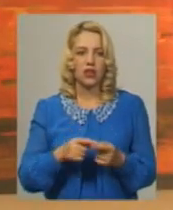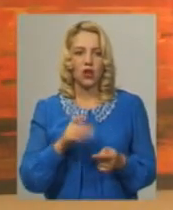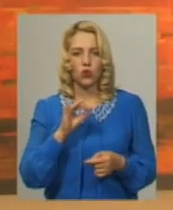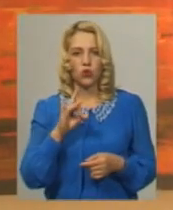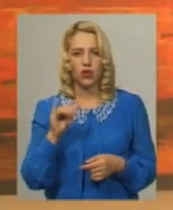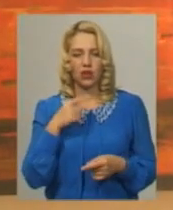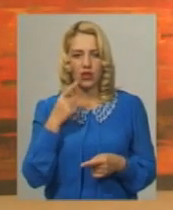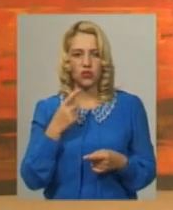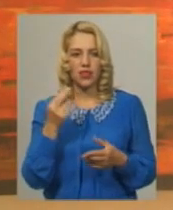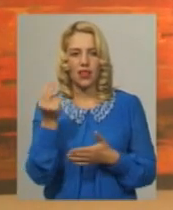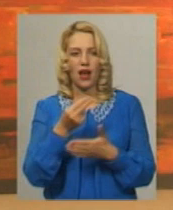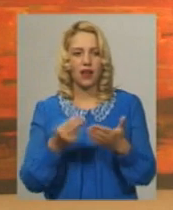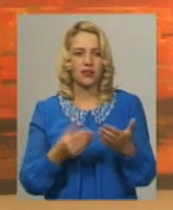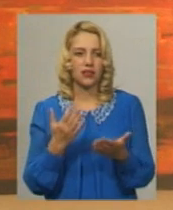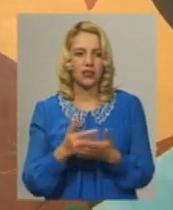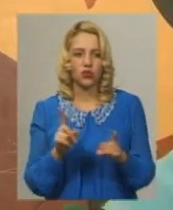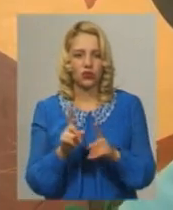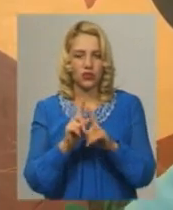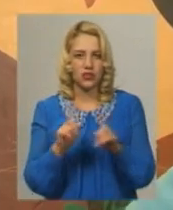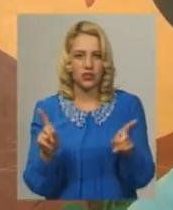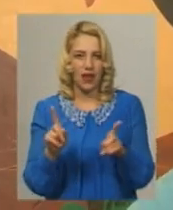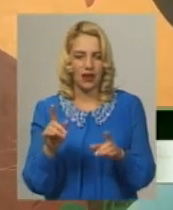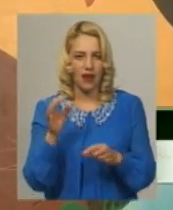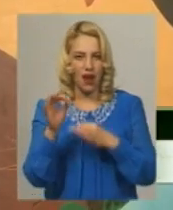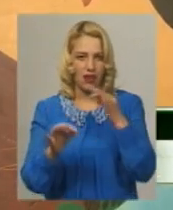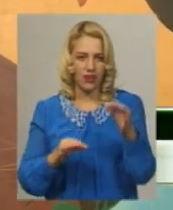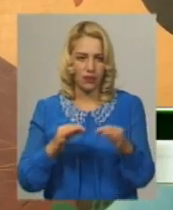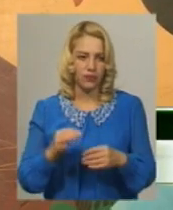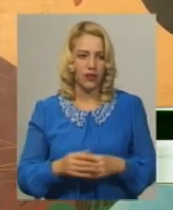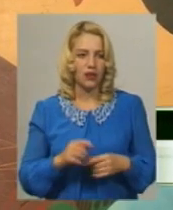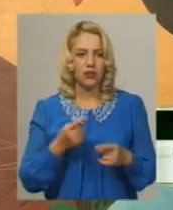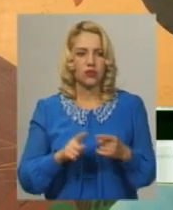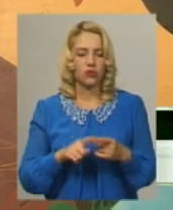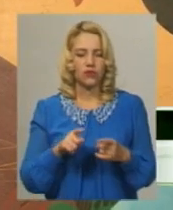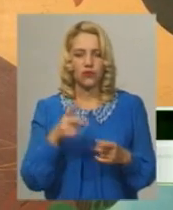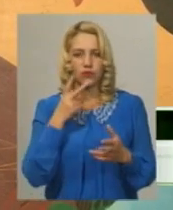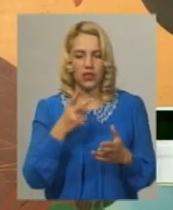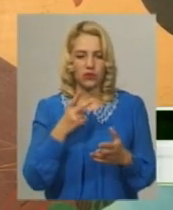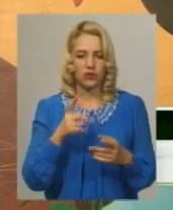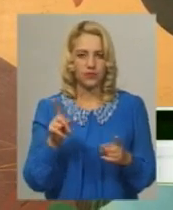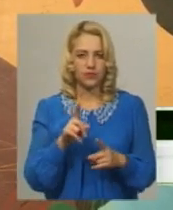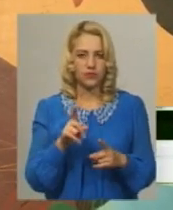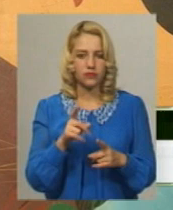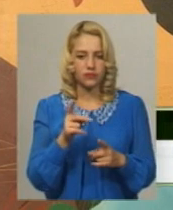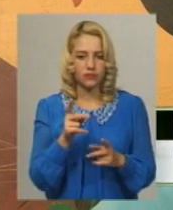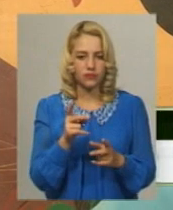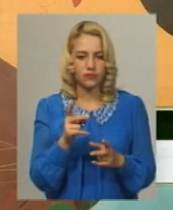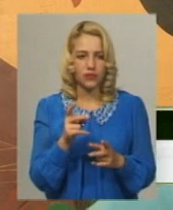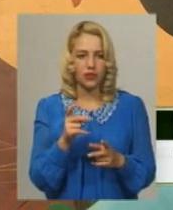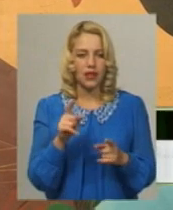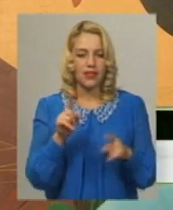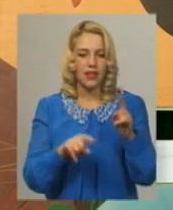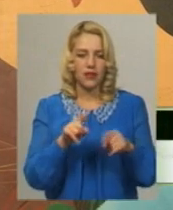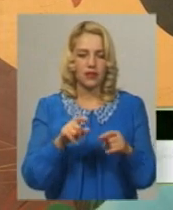каже, що на картинах є щось сакральне. Тут є сакральність, по-перше, це дуже яскраво виражено, тобто деякі